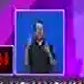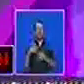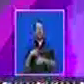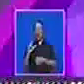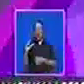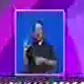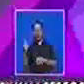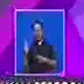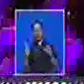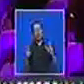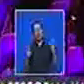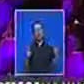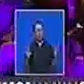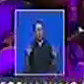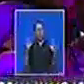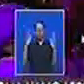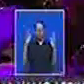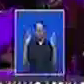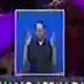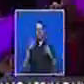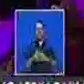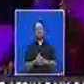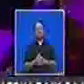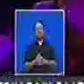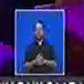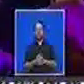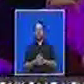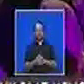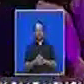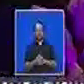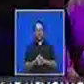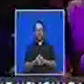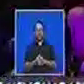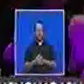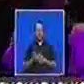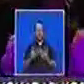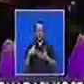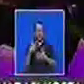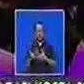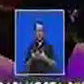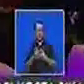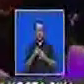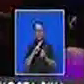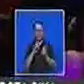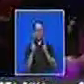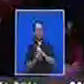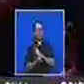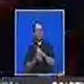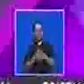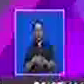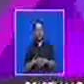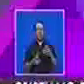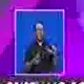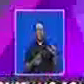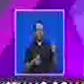calon, pasangan nomor urut 1 dan pasangan nomor urut 2. Selanjutnya saya akan balik, saya akan berikan giliran bagi paslon